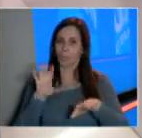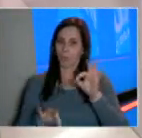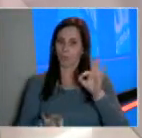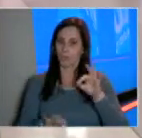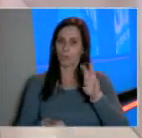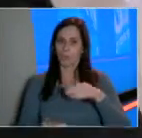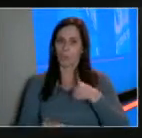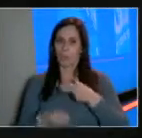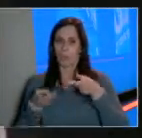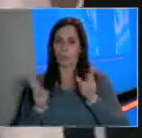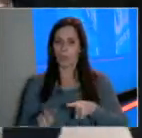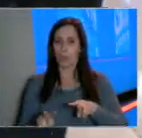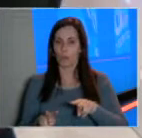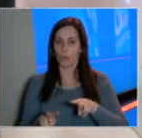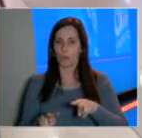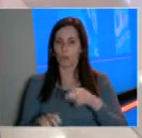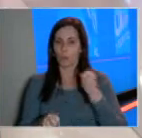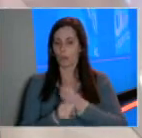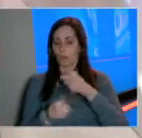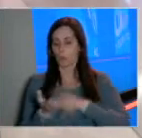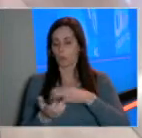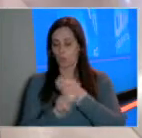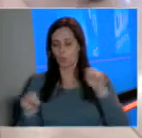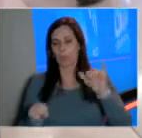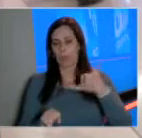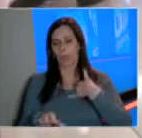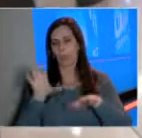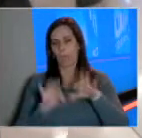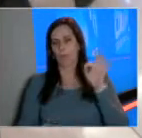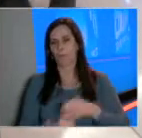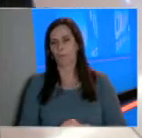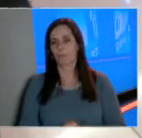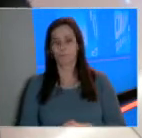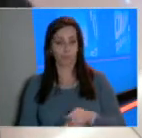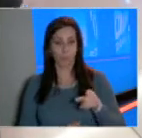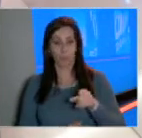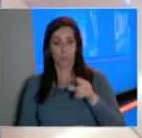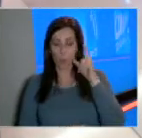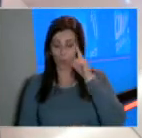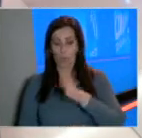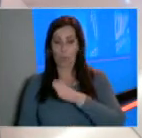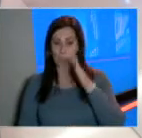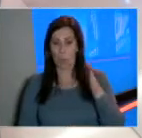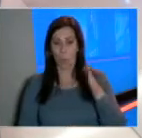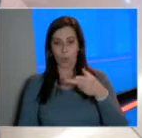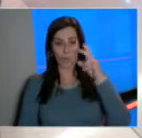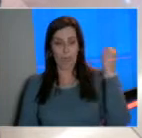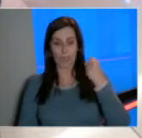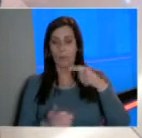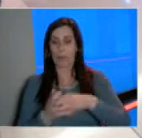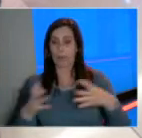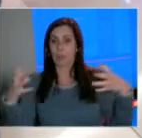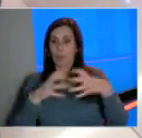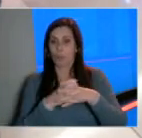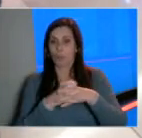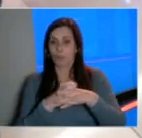יש לנו אפשרות לממש את הזכות הדמוקרטית שלנו, אנחנו נעשה אותה. את חושבת שהשמאל יתחזק עקב